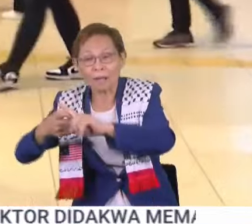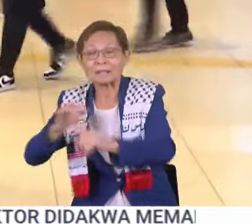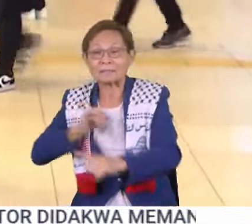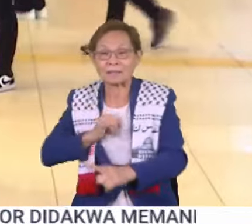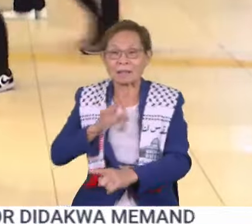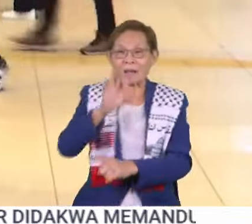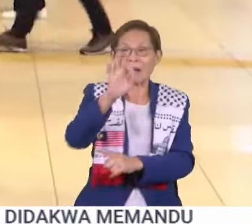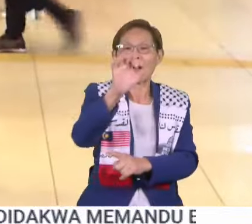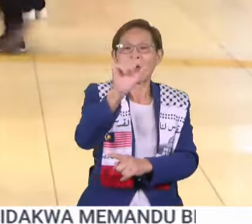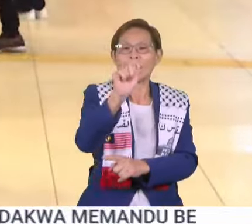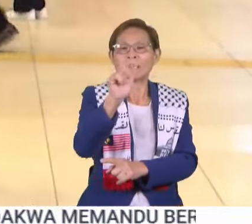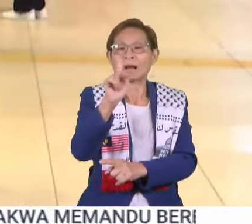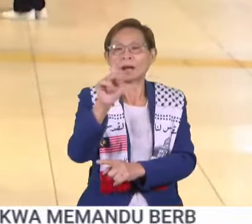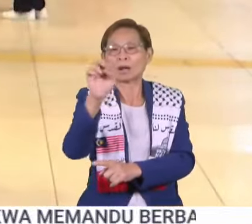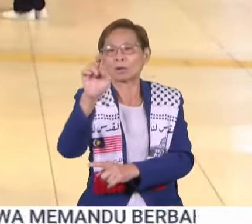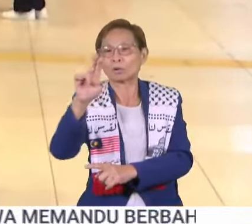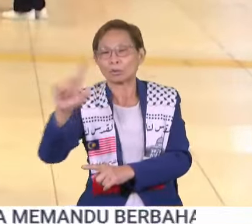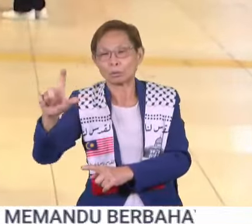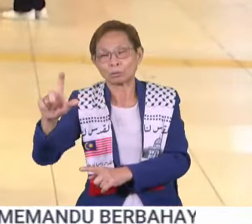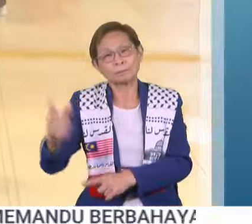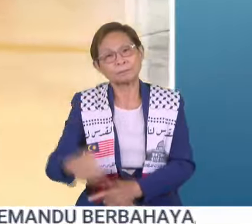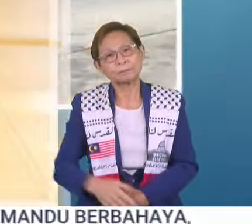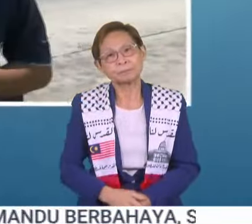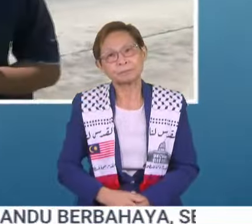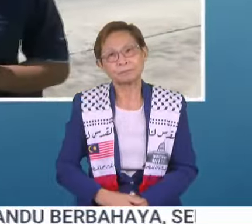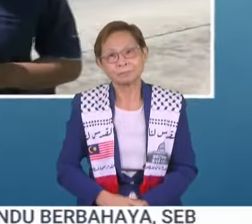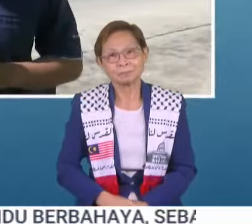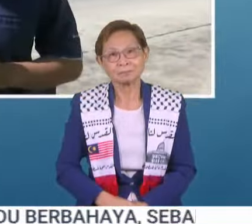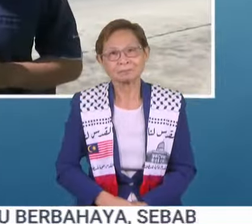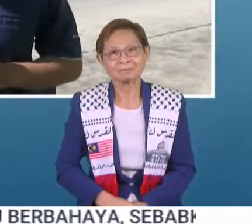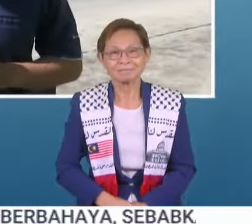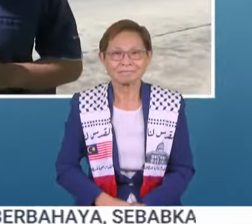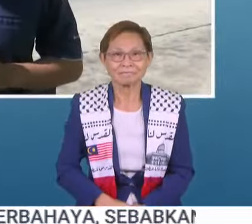saya, Fakhrul. Silakan, Fakhrul.